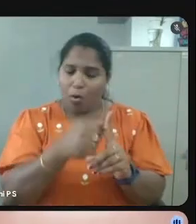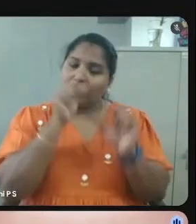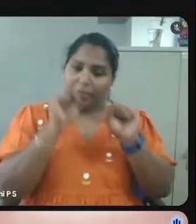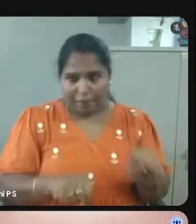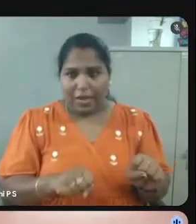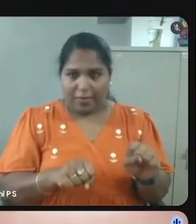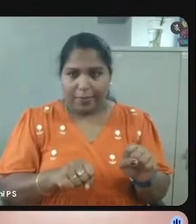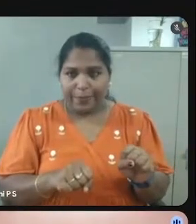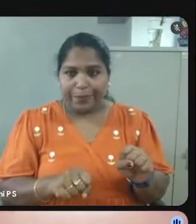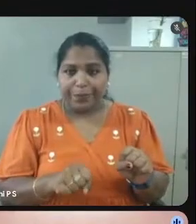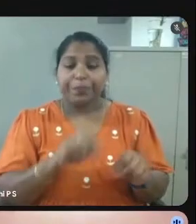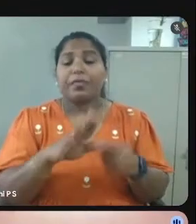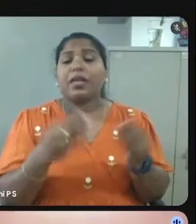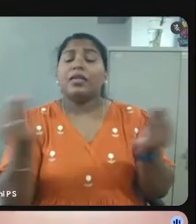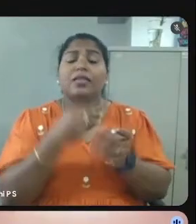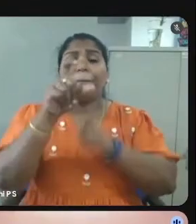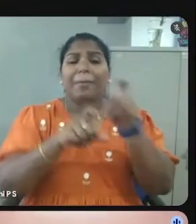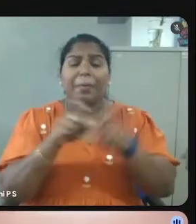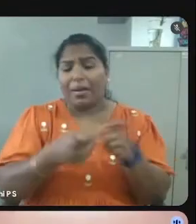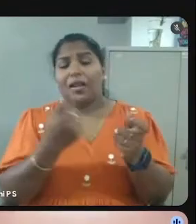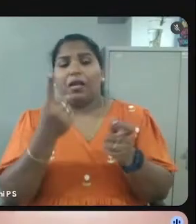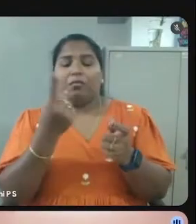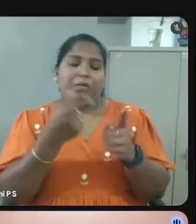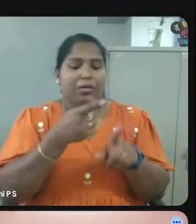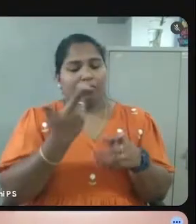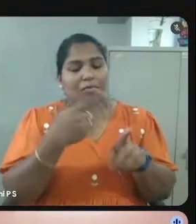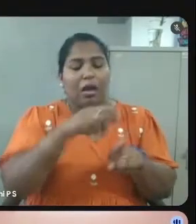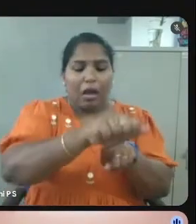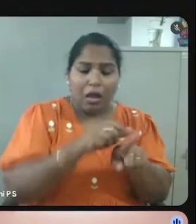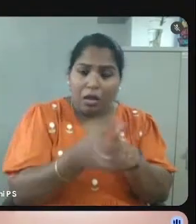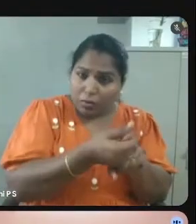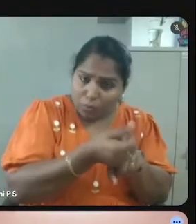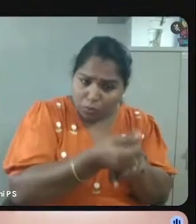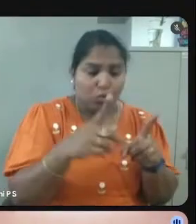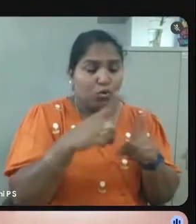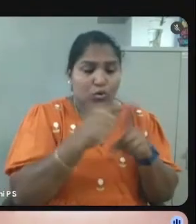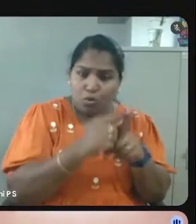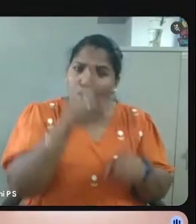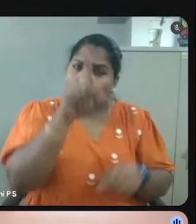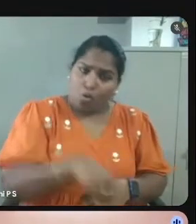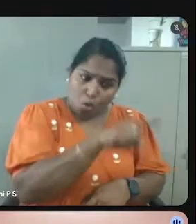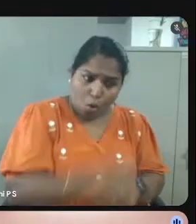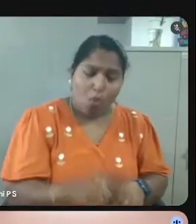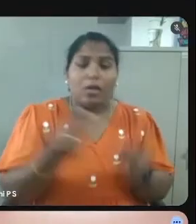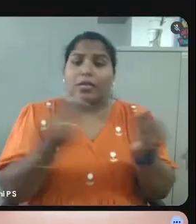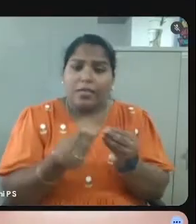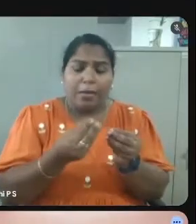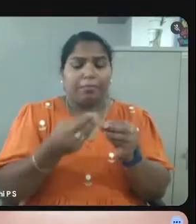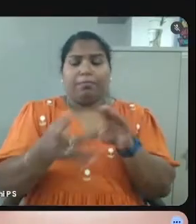അപ്പൊ അതെങ്കിലും ഒരു ചിലർക്ക് ഒരു മിത്തുണ്ട്, മാസ്റ്റർബേഷൻ എന്നുള്ള കാര്യം ഒരു തെറ്റാണ്, അങ്ങനെ ഒന്നും ഇല്ല, അതൊരു നോർമൽ ഒരു സ്റ്റേജ്